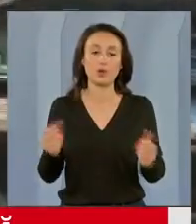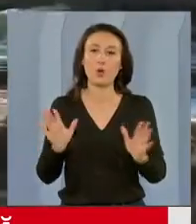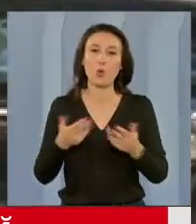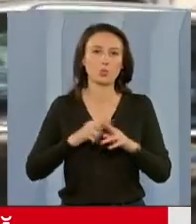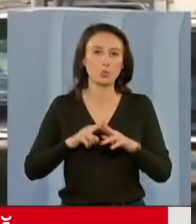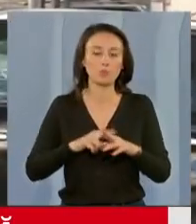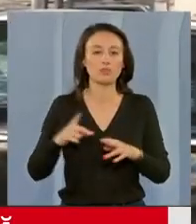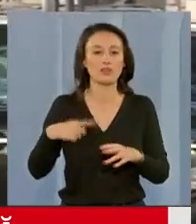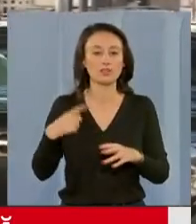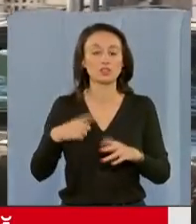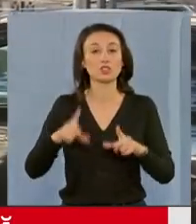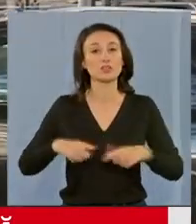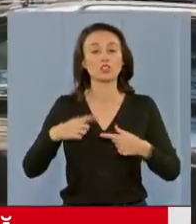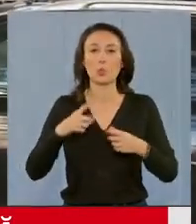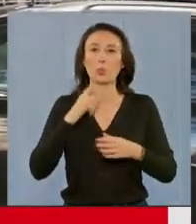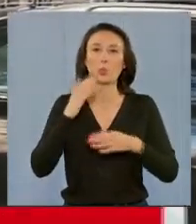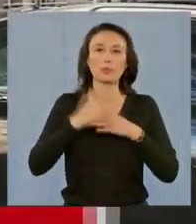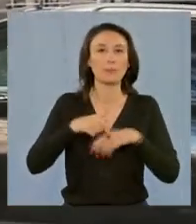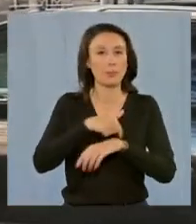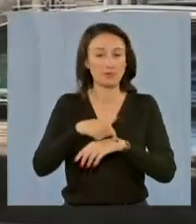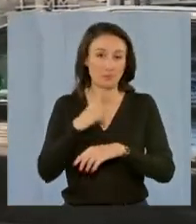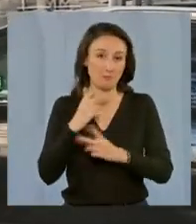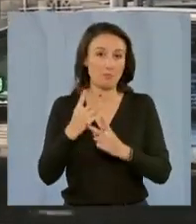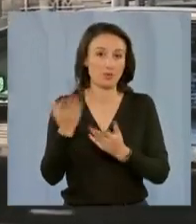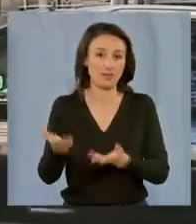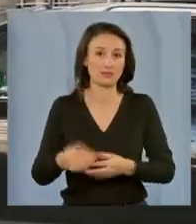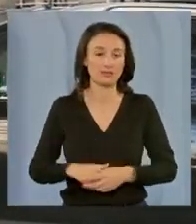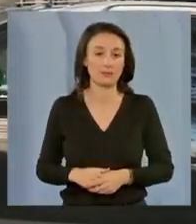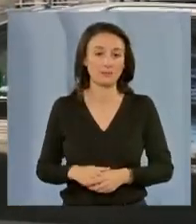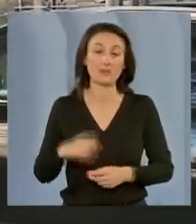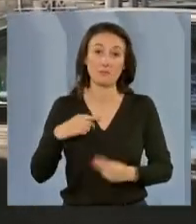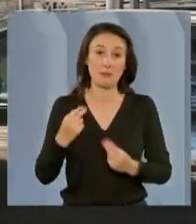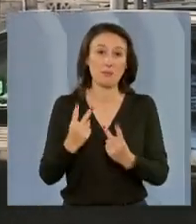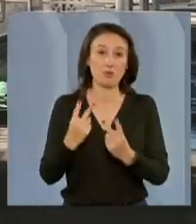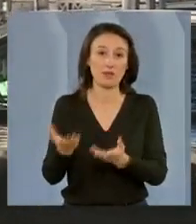Oricum este și trăiește ultimile clipe. Mai contează? Mai contează?